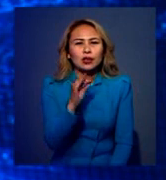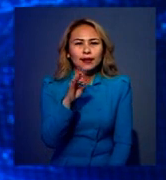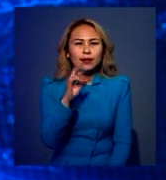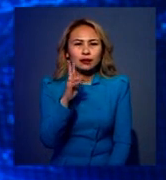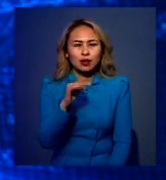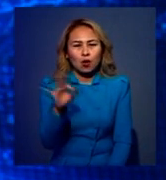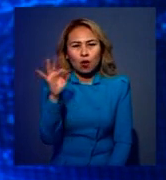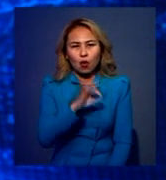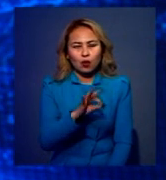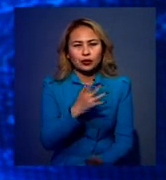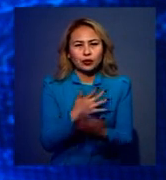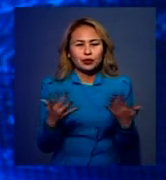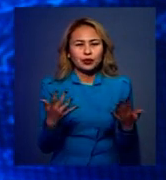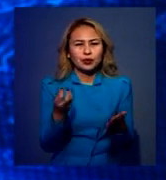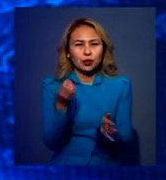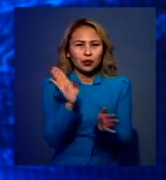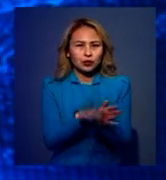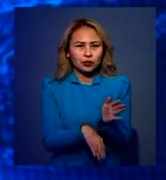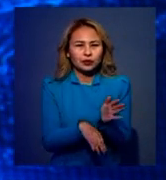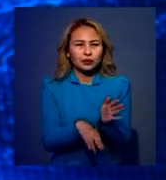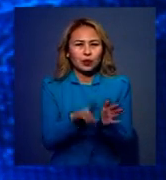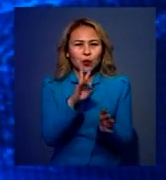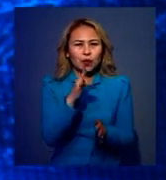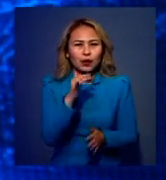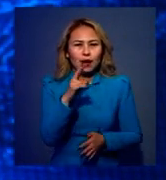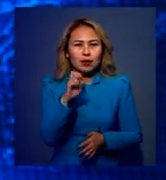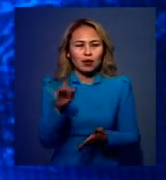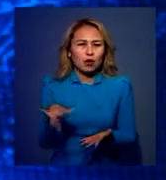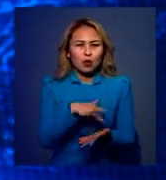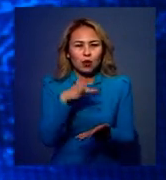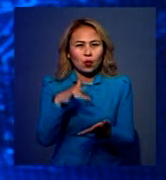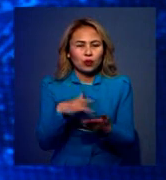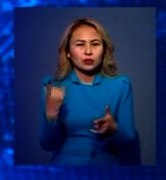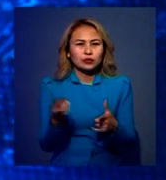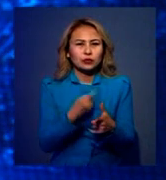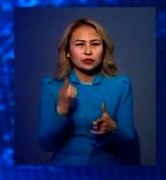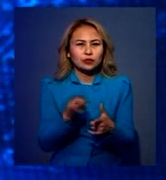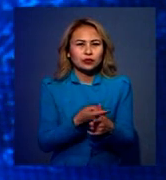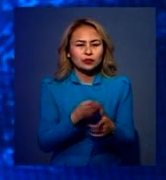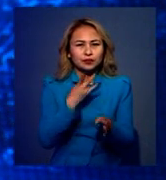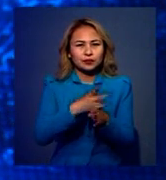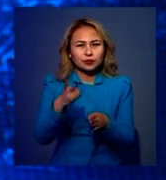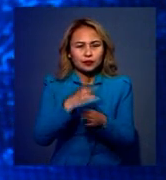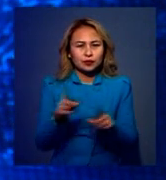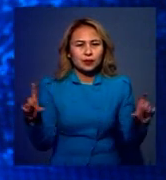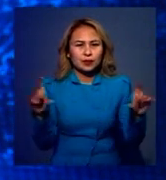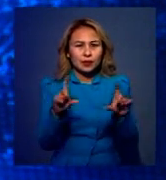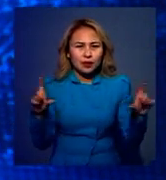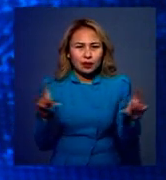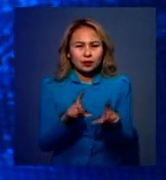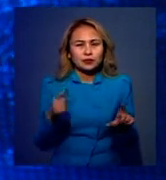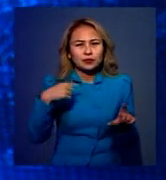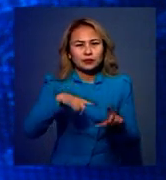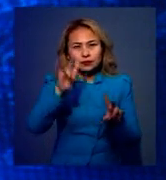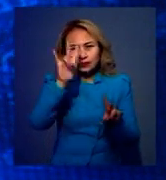Шри-Ланкада діни алауыздық өршіп барады. Куруннигала қаласында бірнеше күннен бері қаскүнемдер дүкен мен шіркеулерге